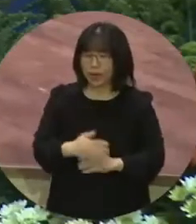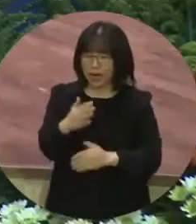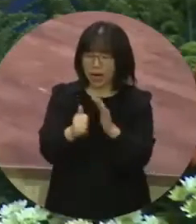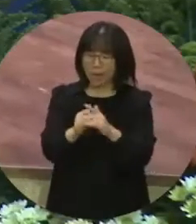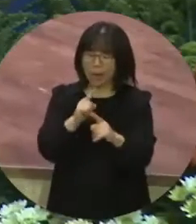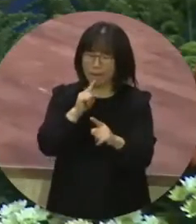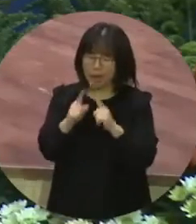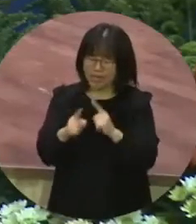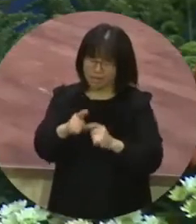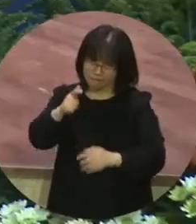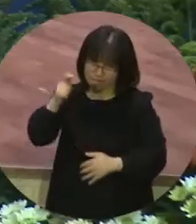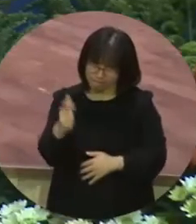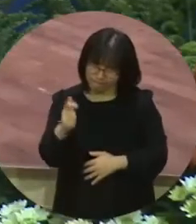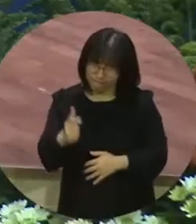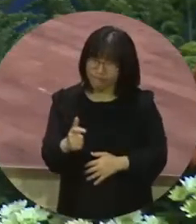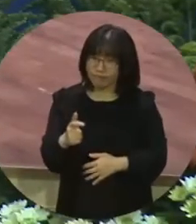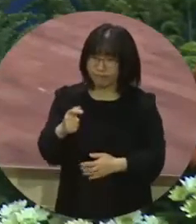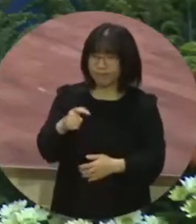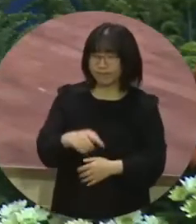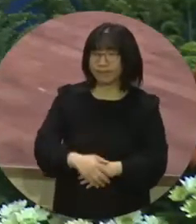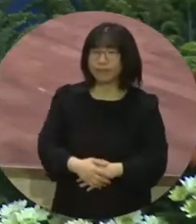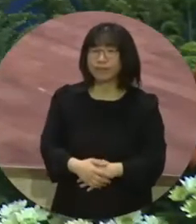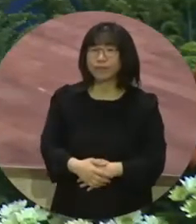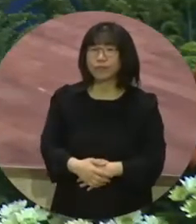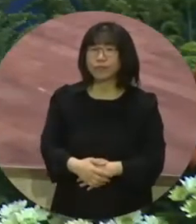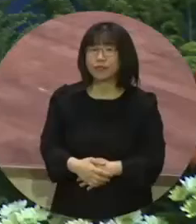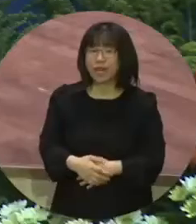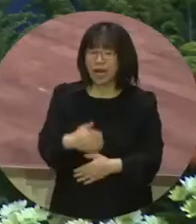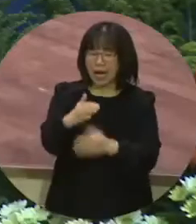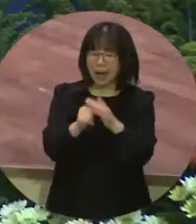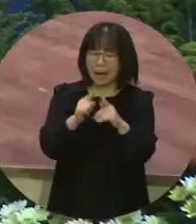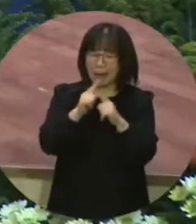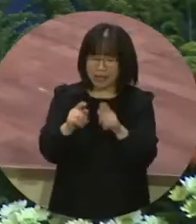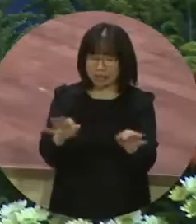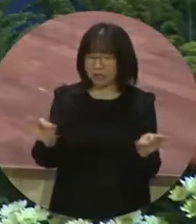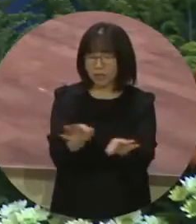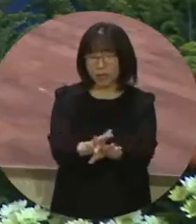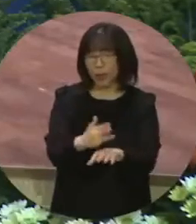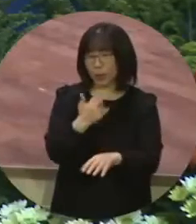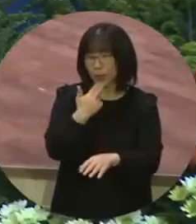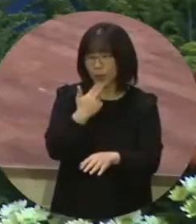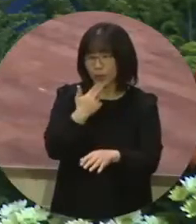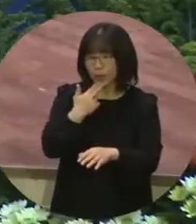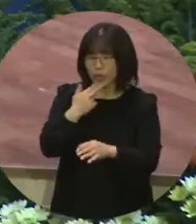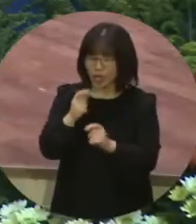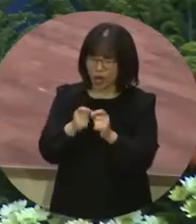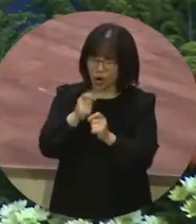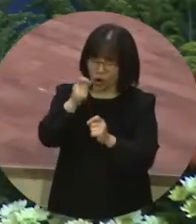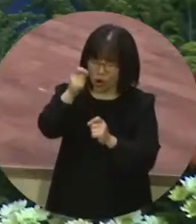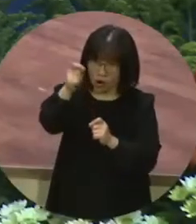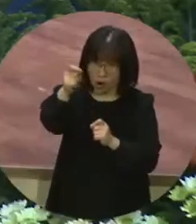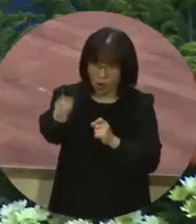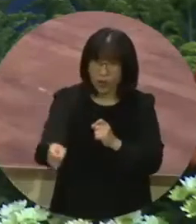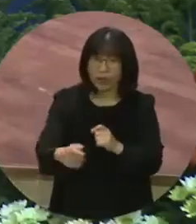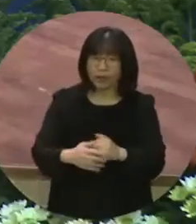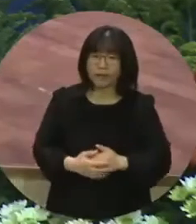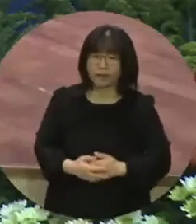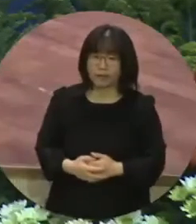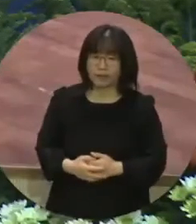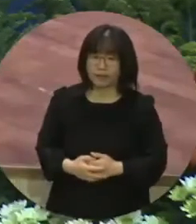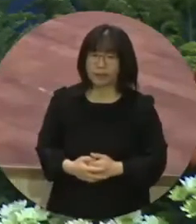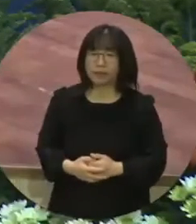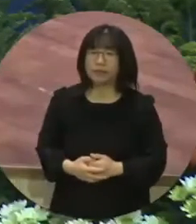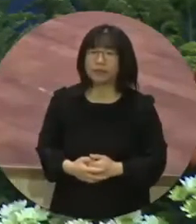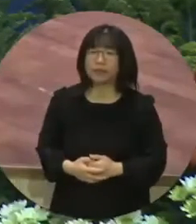절대로 마르지 않는다니까요. 없어지지 않습니다. 영원히 서리라. 분명히 말씀하고